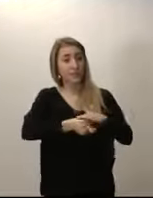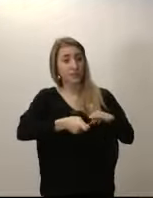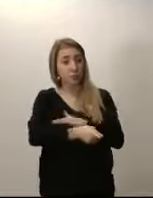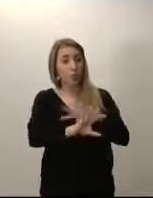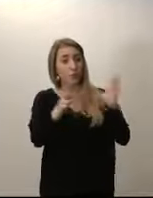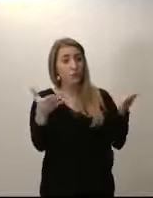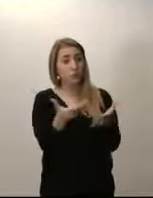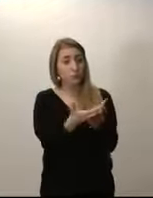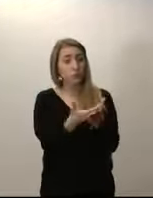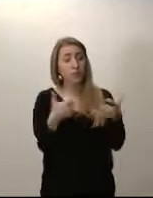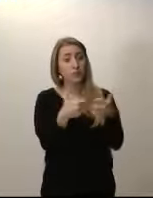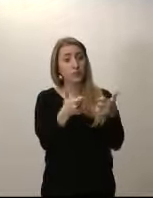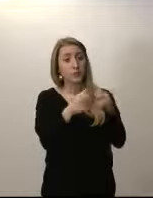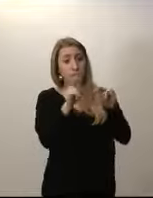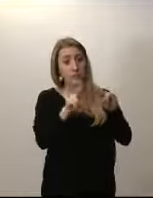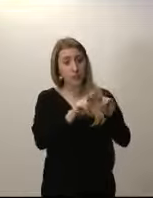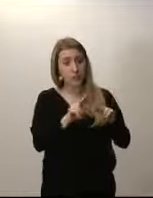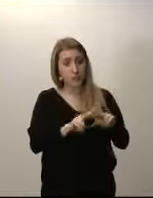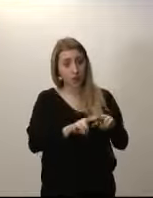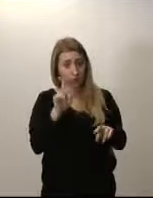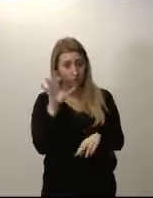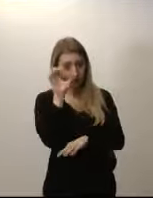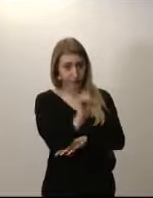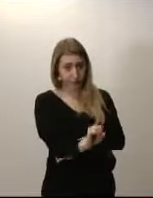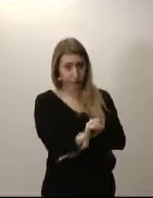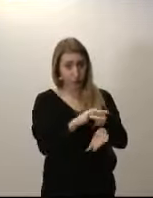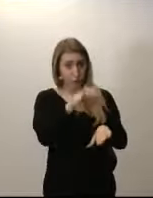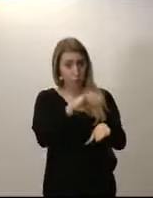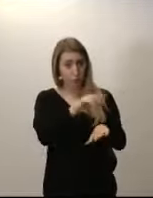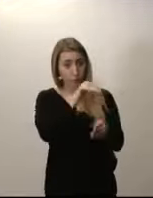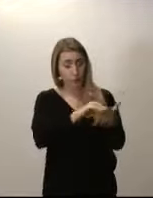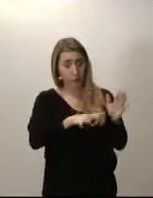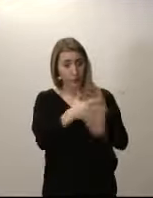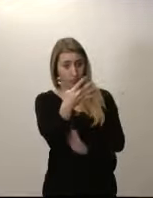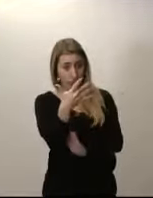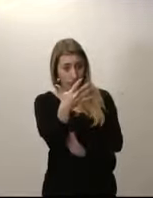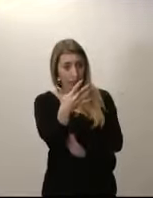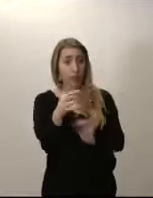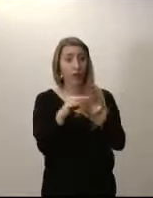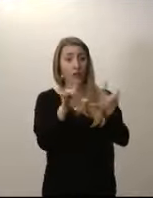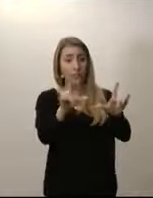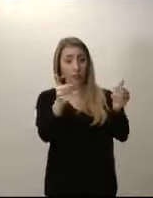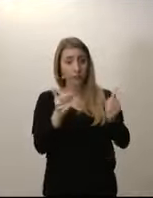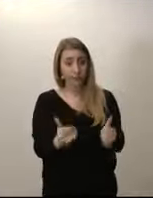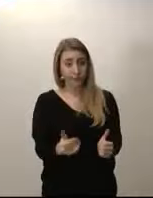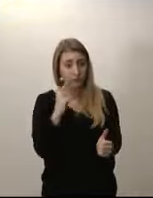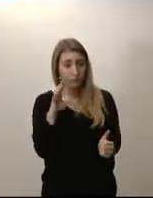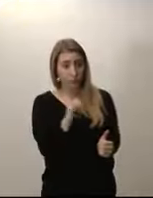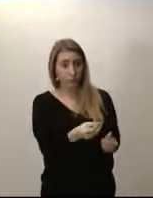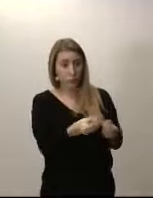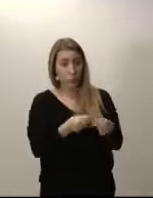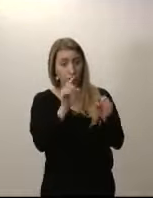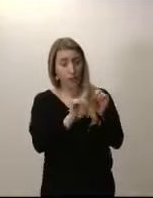le montant des travaux qui ont été effectués en 2015. Une diapo suivante vous détaille